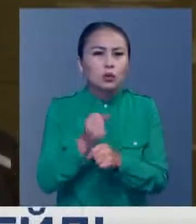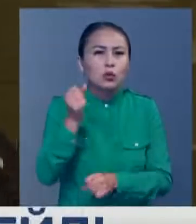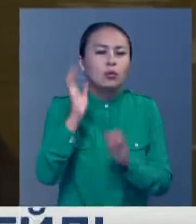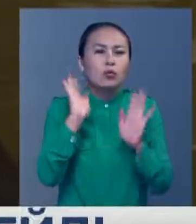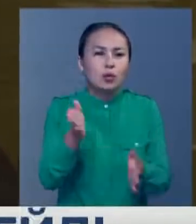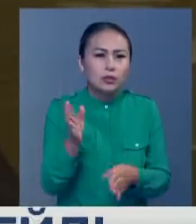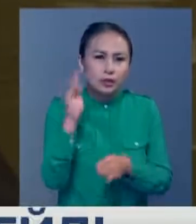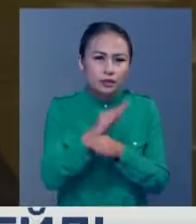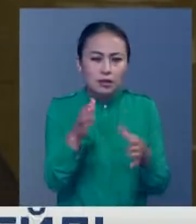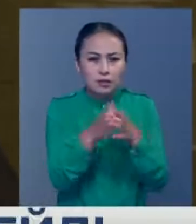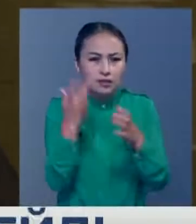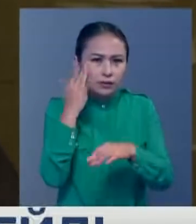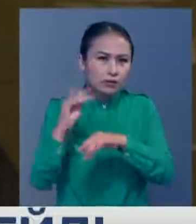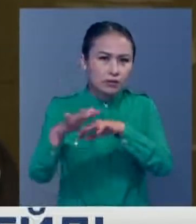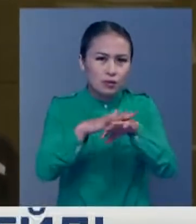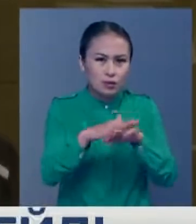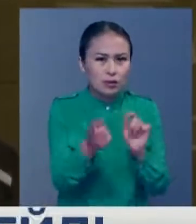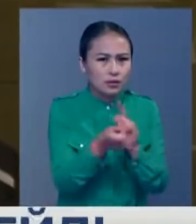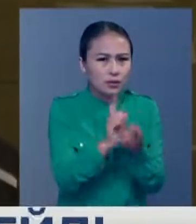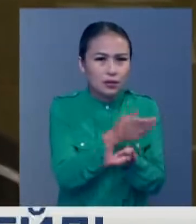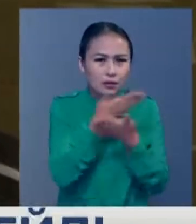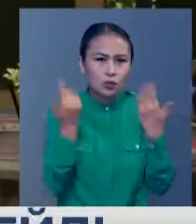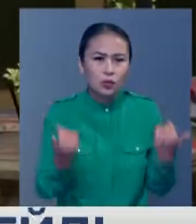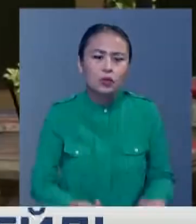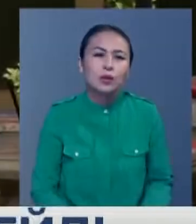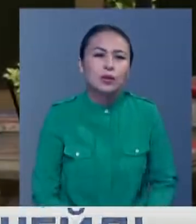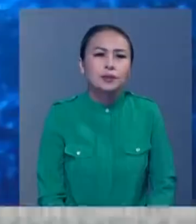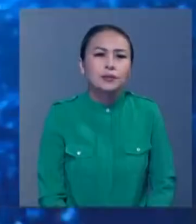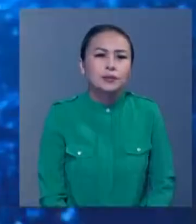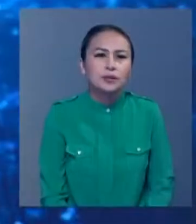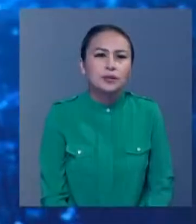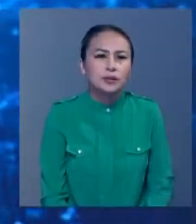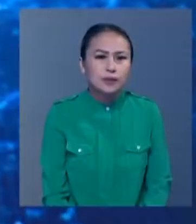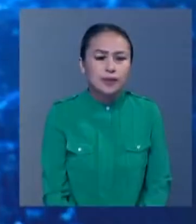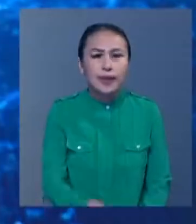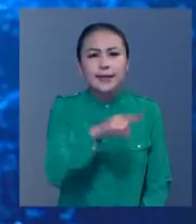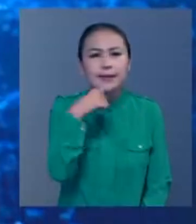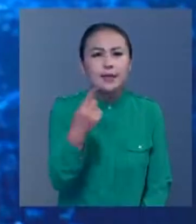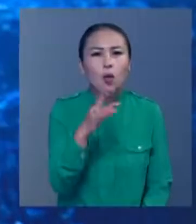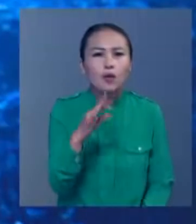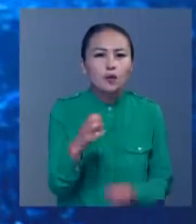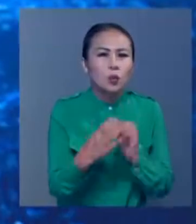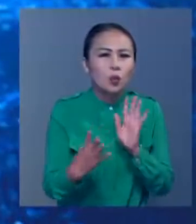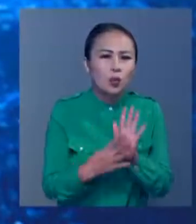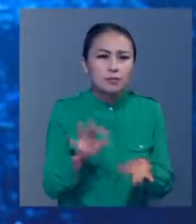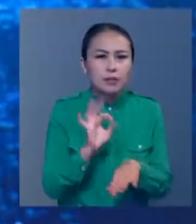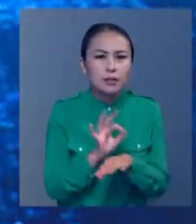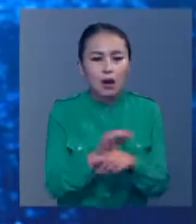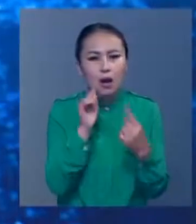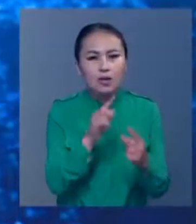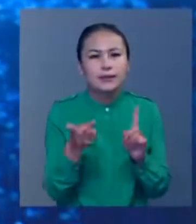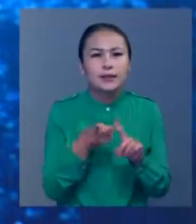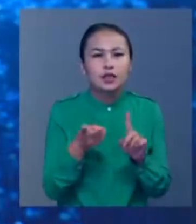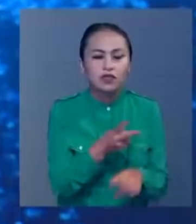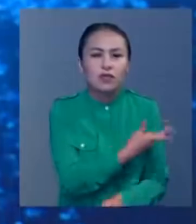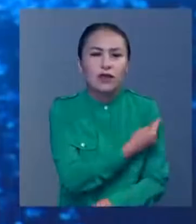Адамдар топ-топ болып жиналып жатады. Түк өзгерген жоқ. Ресейде COVID-19 дертіне қарсы